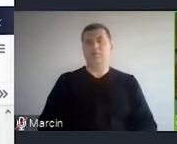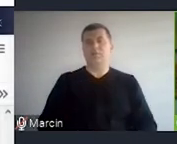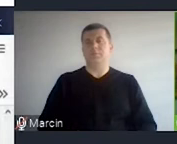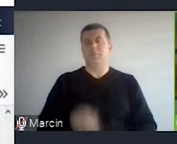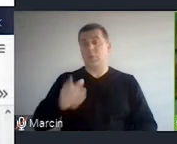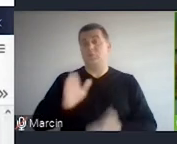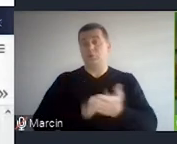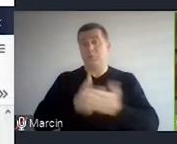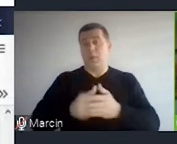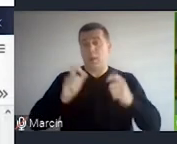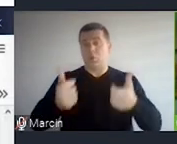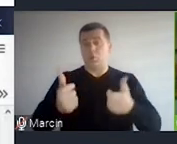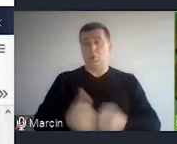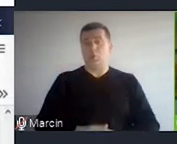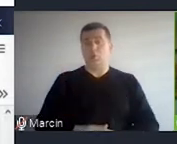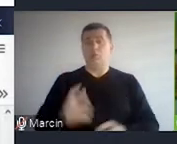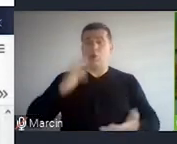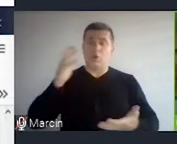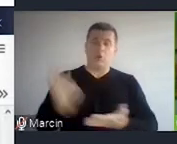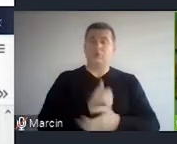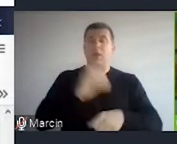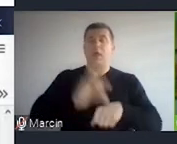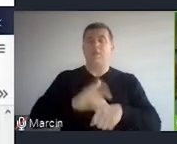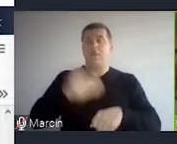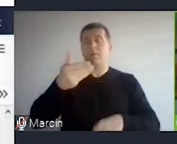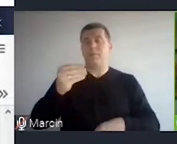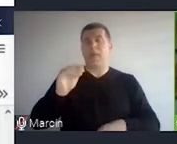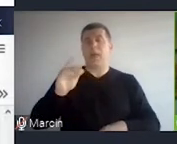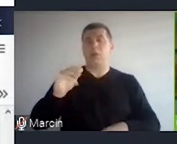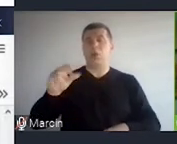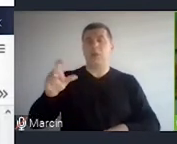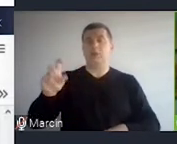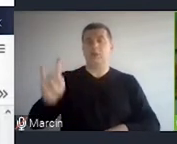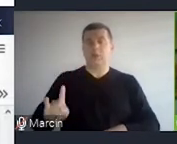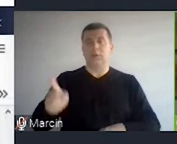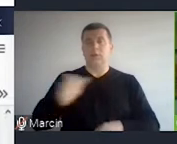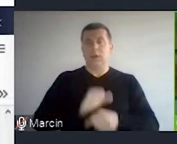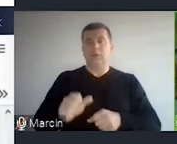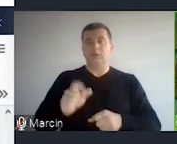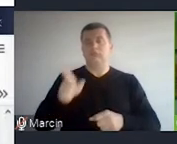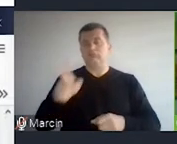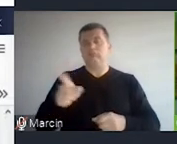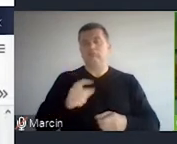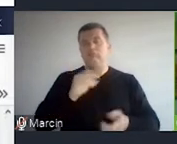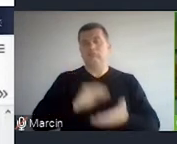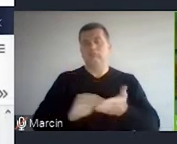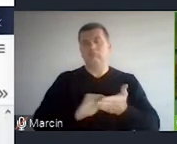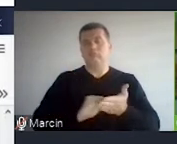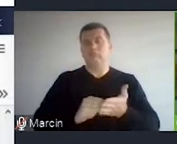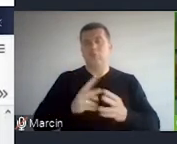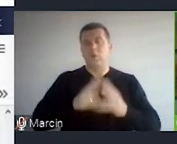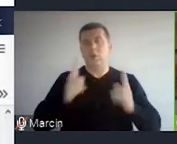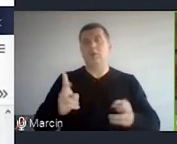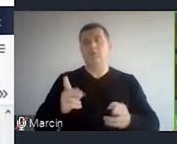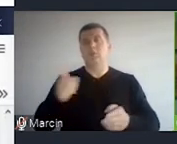tym wypadku osiągnięcie efektów merytorycznych jest określone